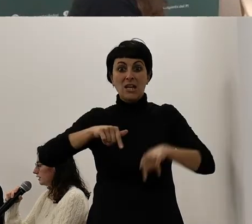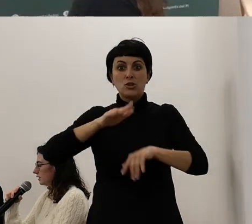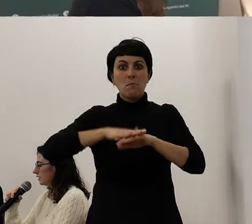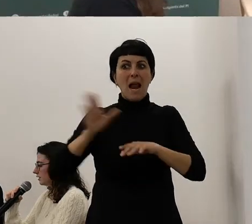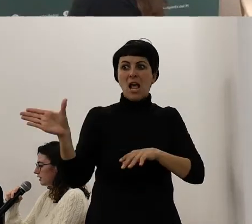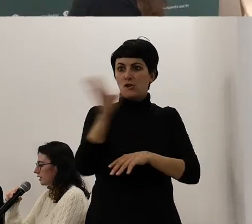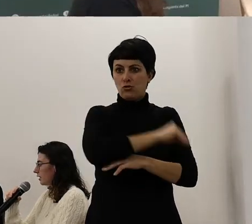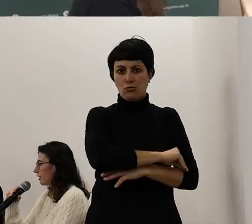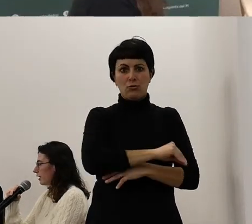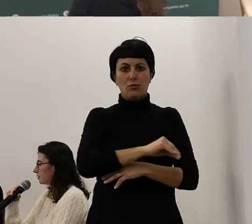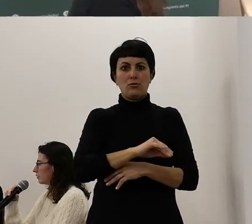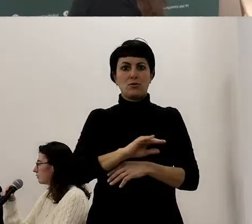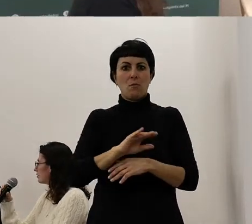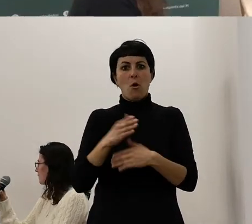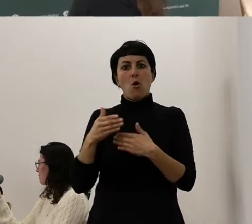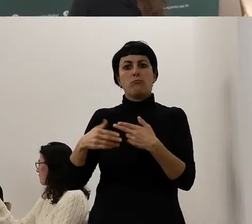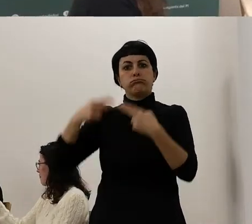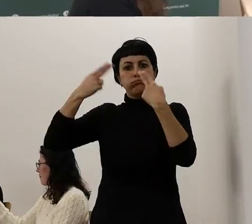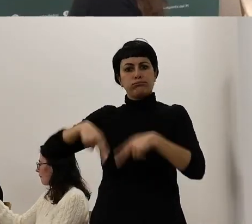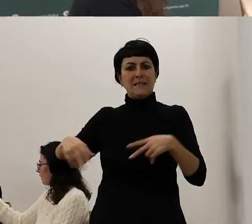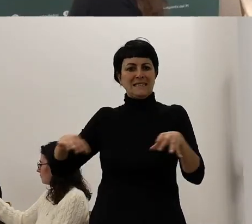tancat i seguim treballant.